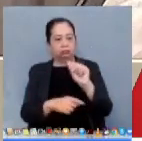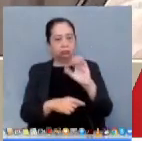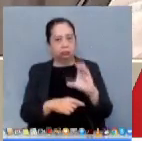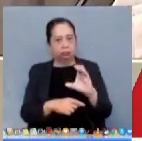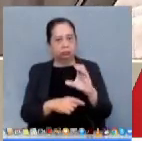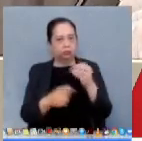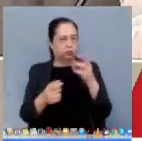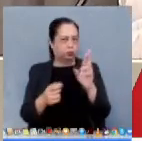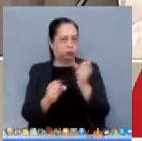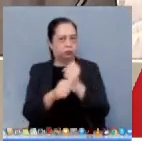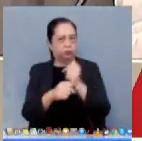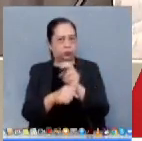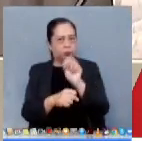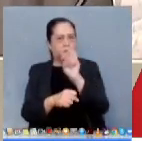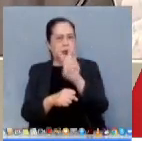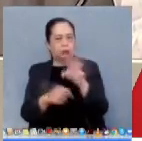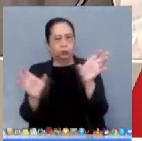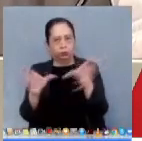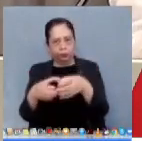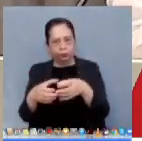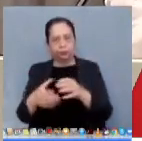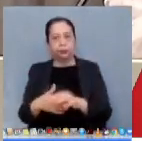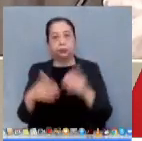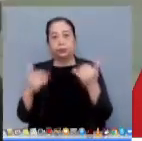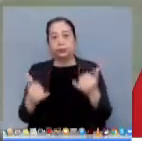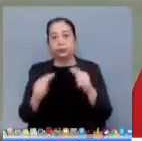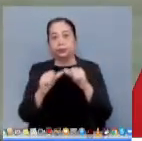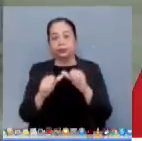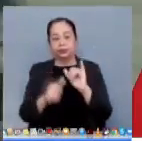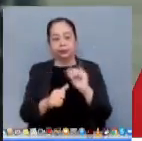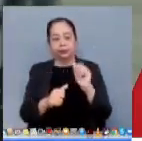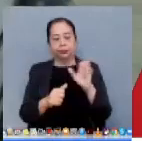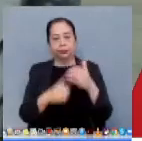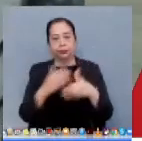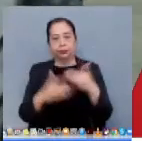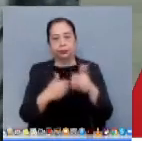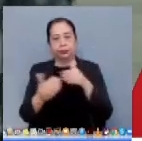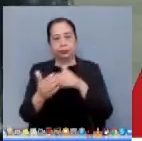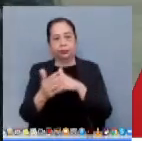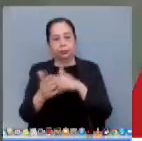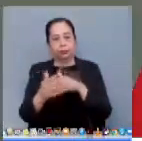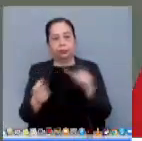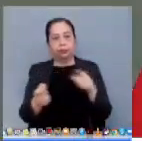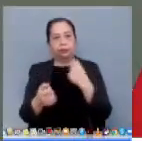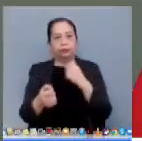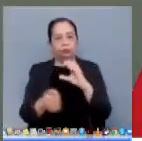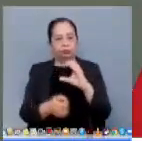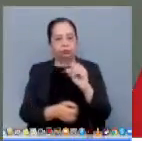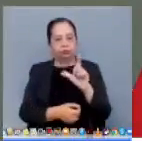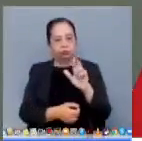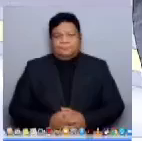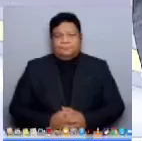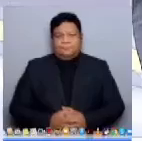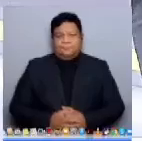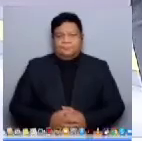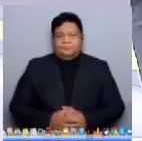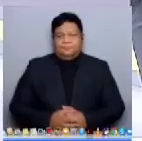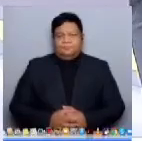panibagong task force. Sa ngayon, patuloy ang IAC operations laban sa mga sasakyang kolorum at hindi sumusunod sa health